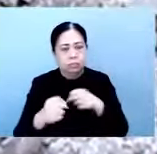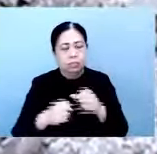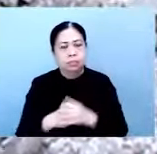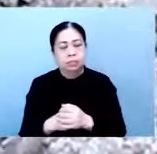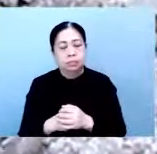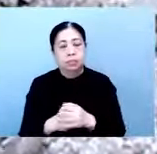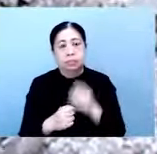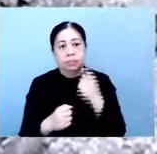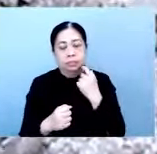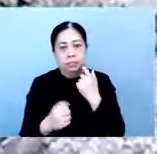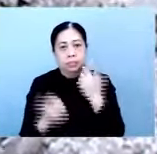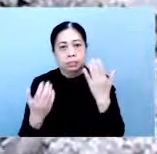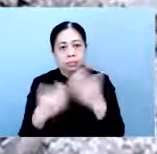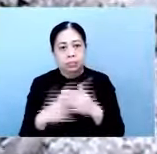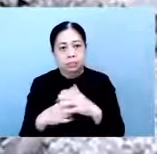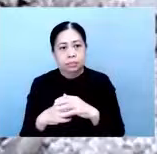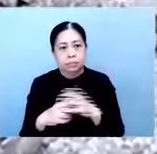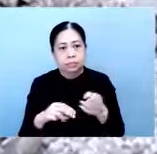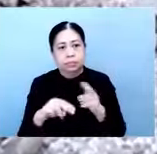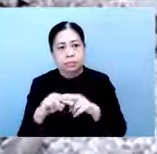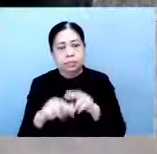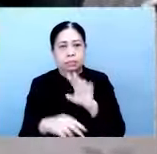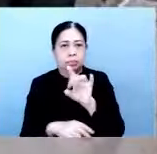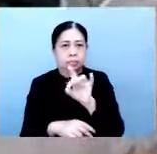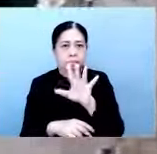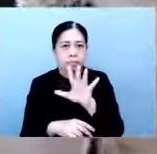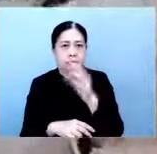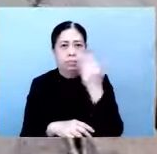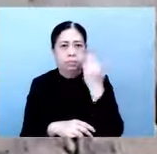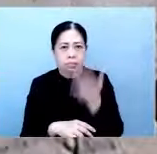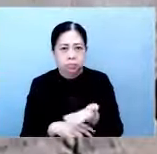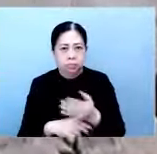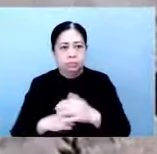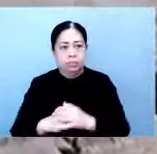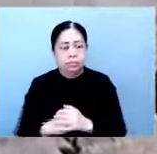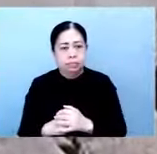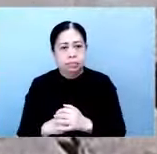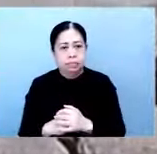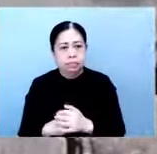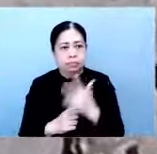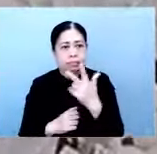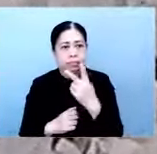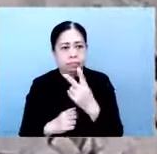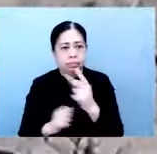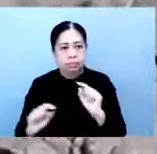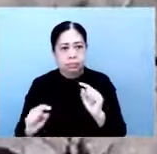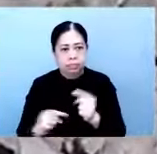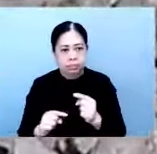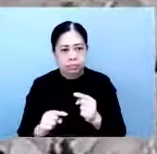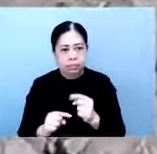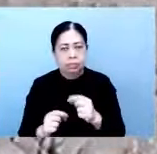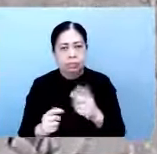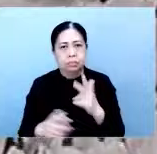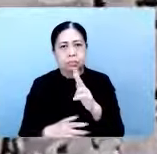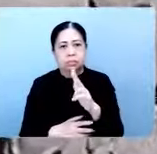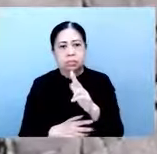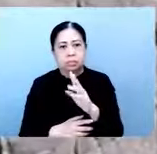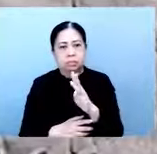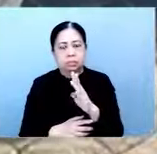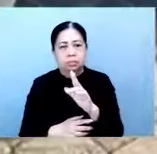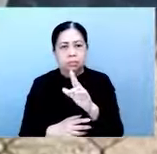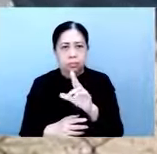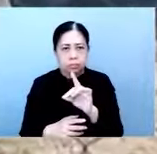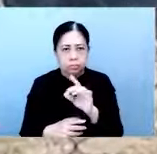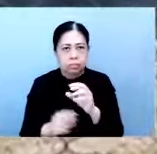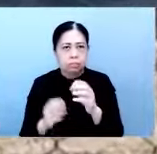pinakahuling tala ngayong gabi, umakyat na sa 85 ang patay sa landslide, habang 32 ang sugatan at halos 40 pa rin ang